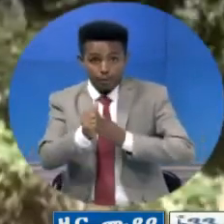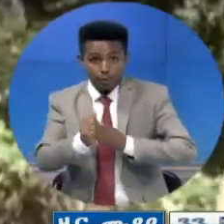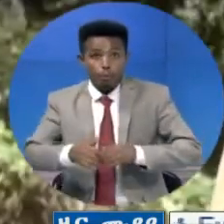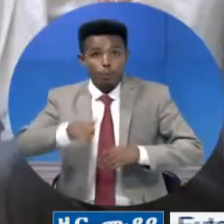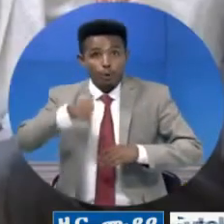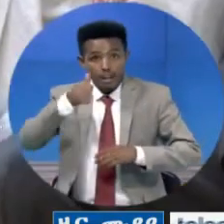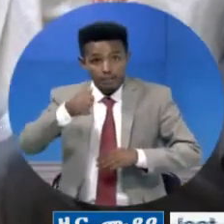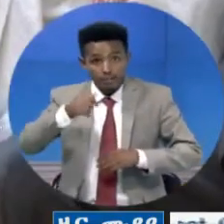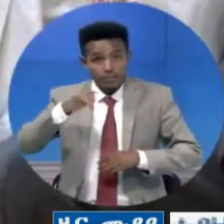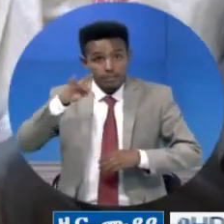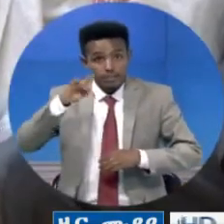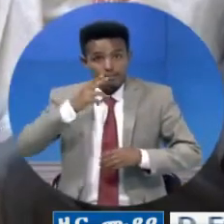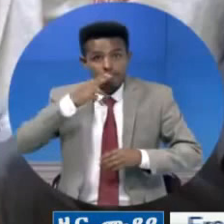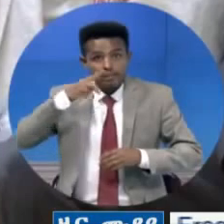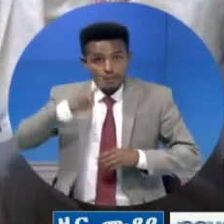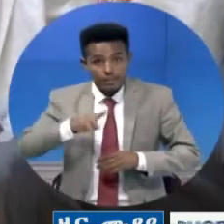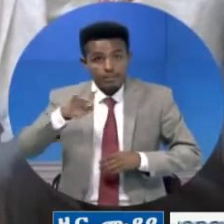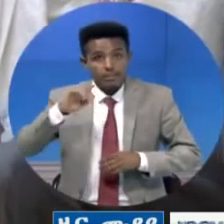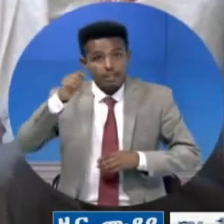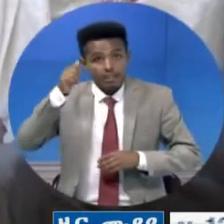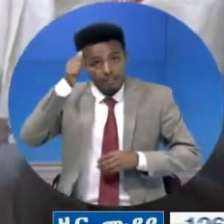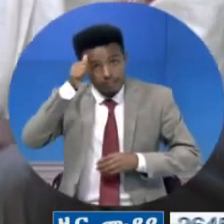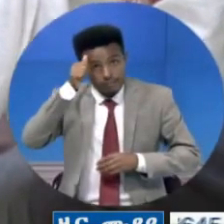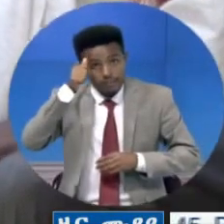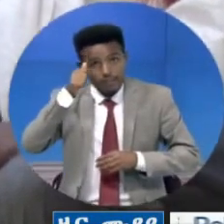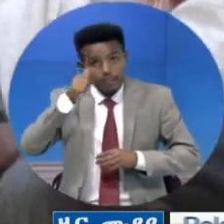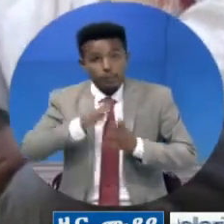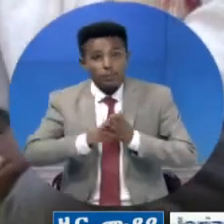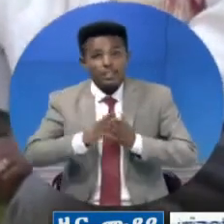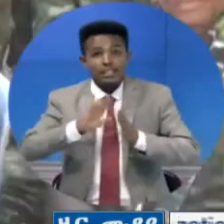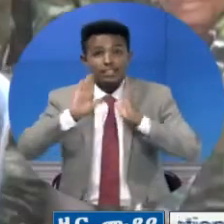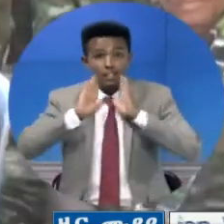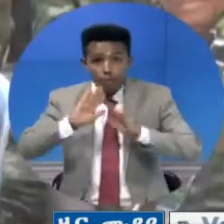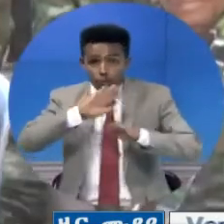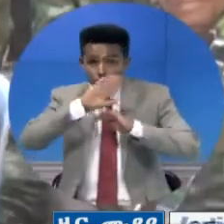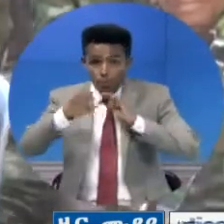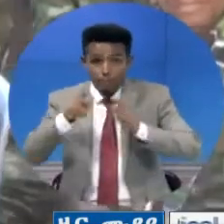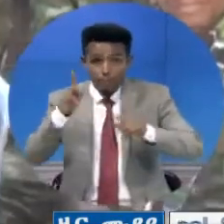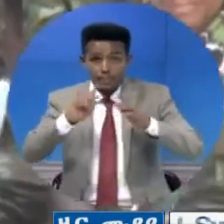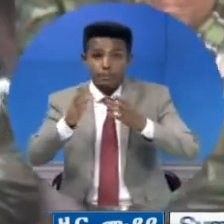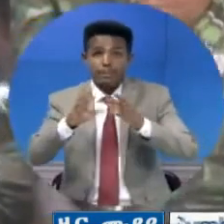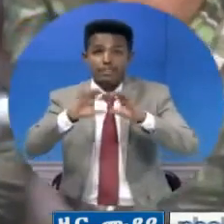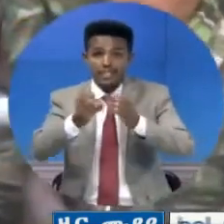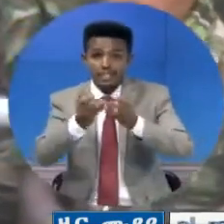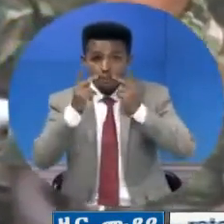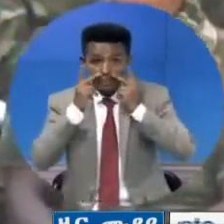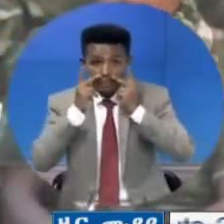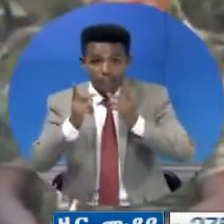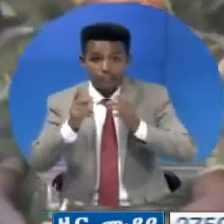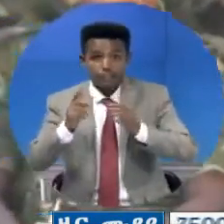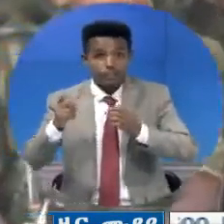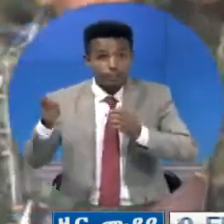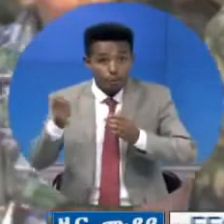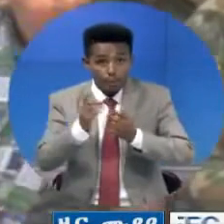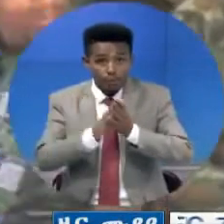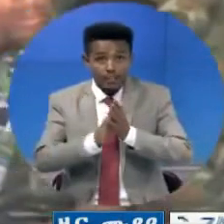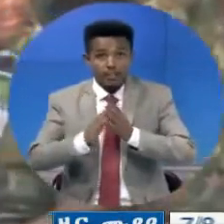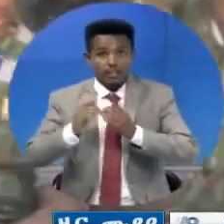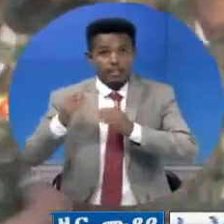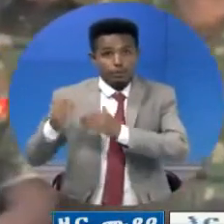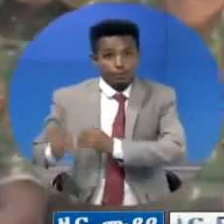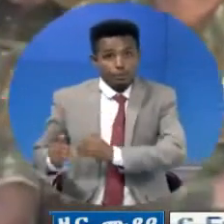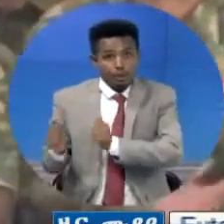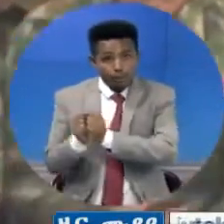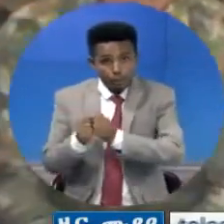አያልነህ ተስፋዬ የጸጥታ ስራ ሁሉንም የህብረተሰብ ክፍል ይመለከታል፣ በመሆኑም ህብረተሰቡ ከጸጥታ ኃይሎች ጎን በመሰለፍ